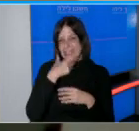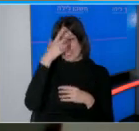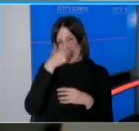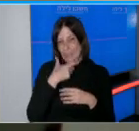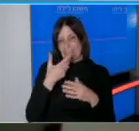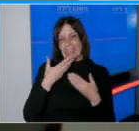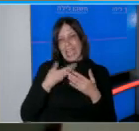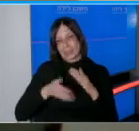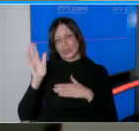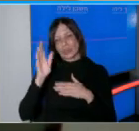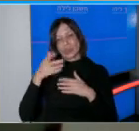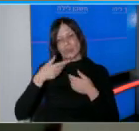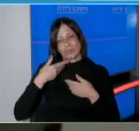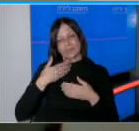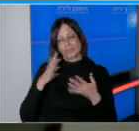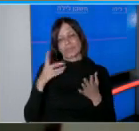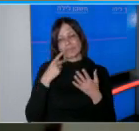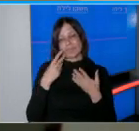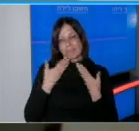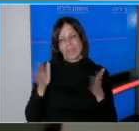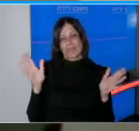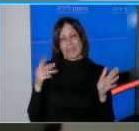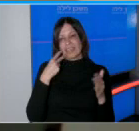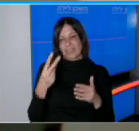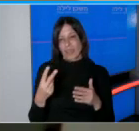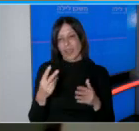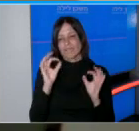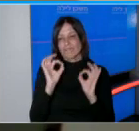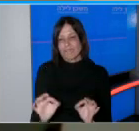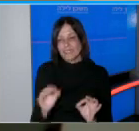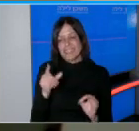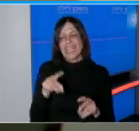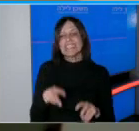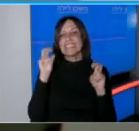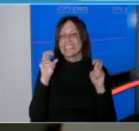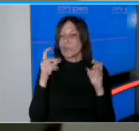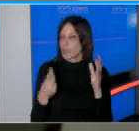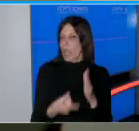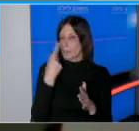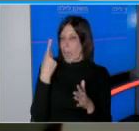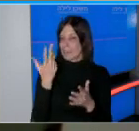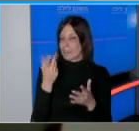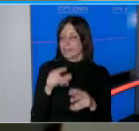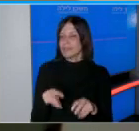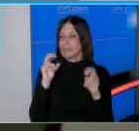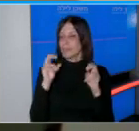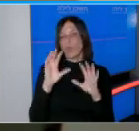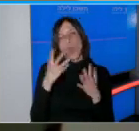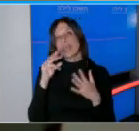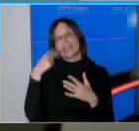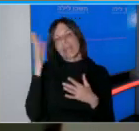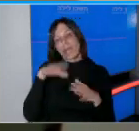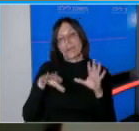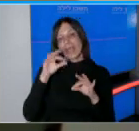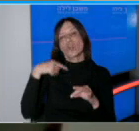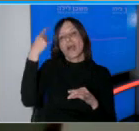והרבה הוסרו בעצם, ובעיניי דווקא זו הזדמנות חד פעמית, כן? אולי תהיה גם